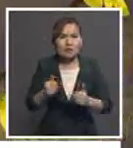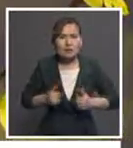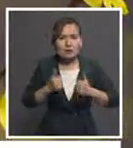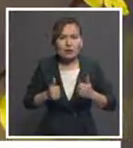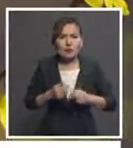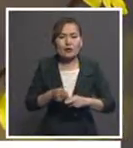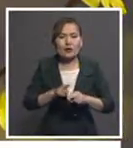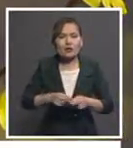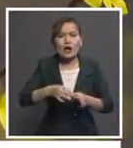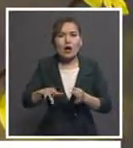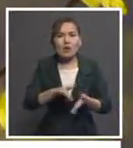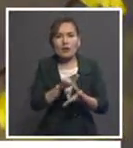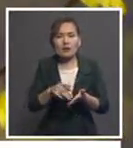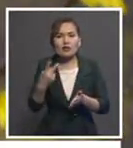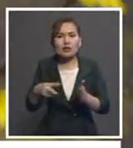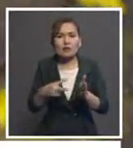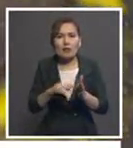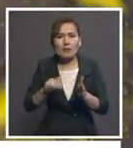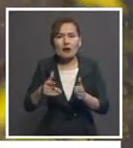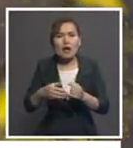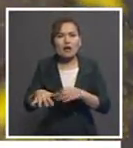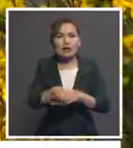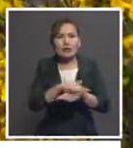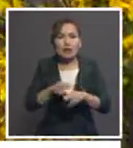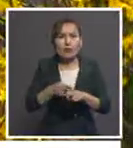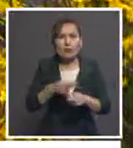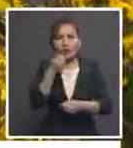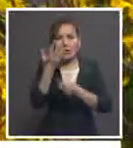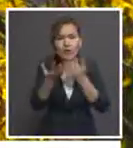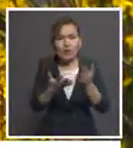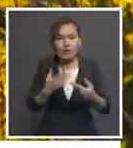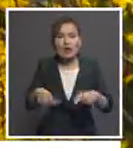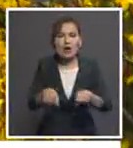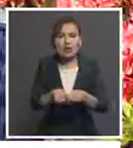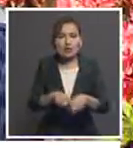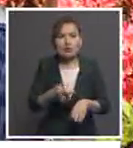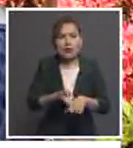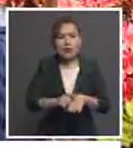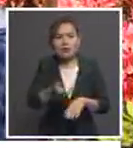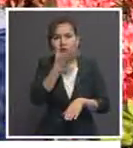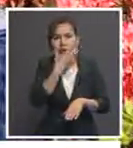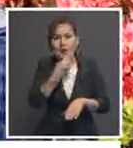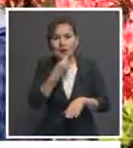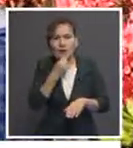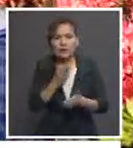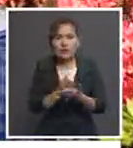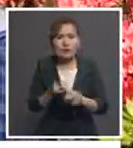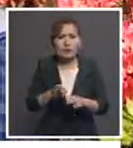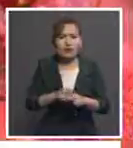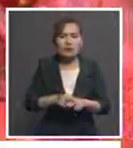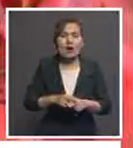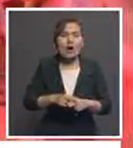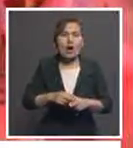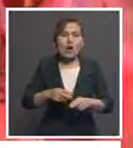Ал Личон қаласында 27 мың гектар аумаққа созылған форзиция гүлдері Тайхан тауын алтын көрпемен жапқандай әсер